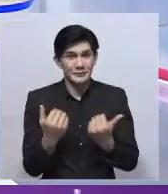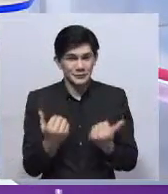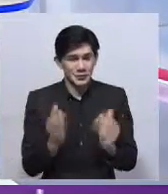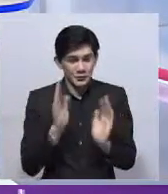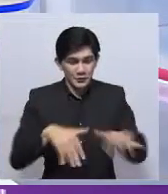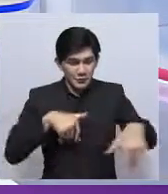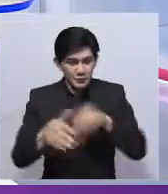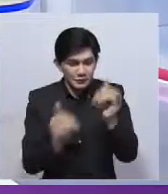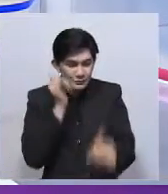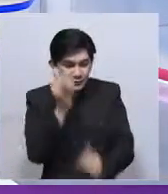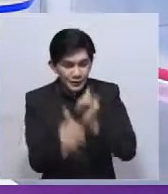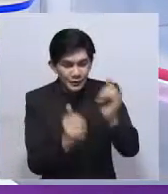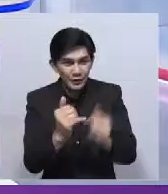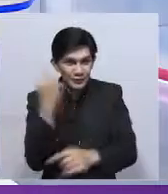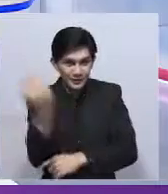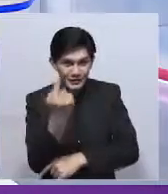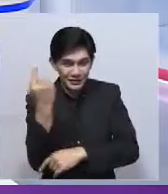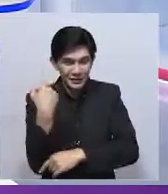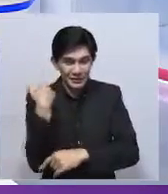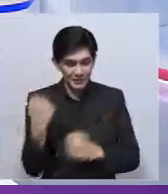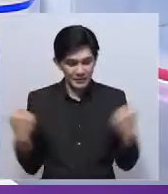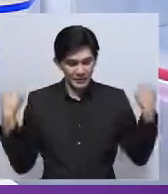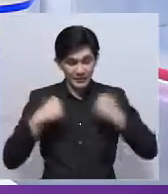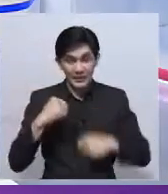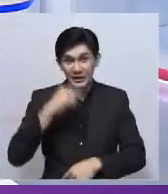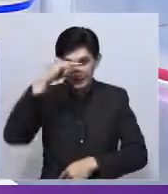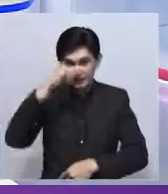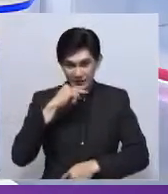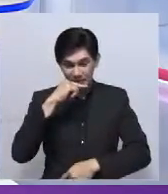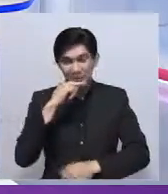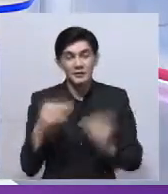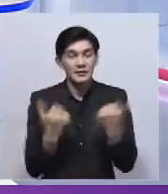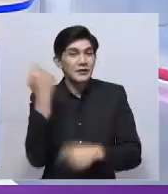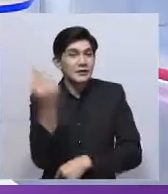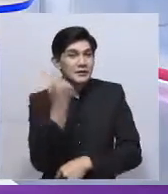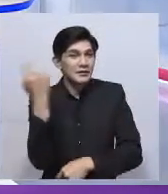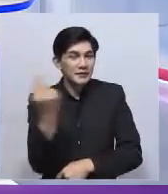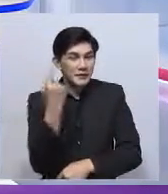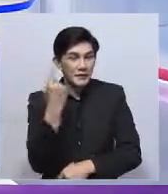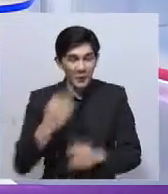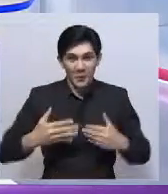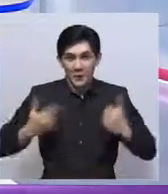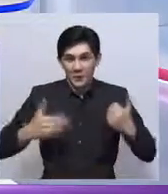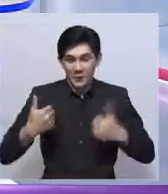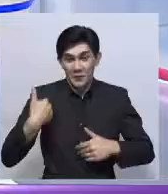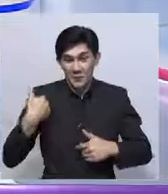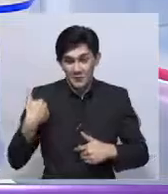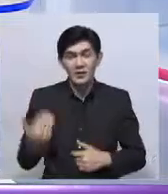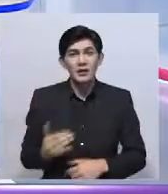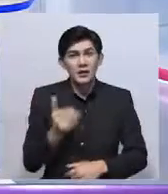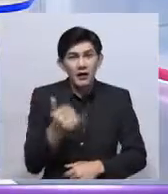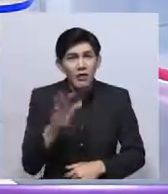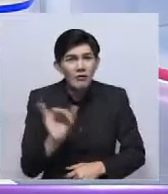แต่หลายคนเนี่ยไปได้สัมผัสบรรยากาศมาแล้วสวมใส่ชุดไทยนะคะก็ทําให้บรรยากาศการท่องเที่ยวเนี่ยค่อนข้างที่จะคึกคักไปมาหรือยังคะ